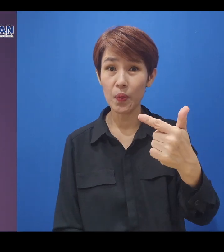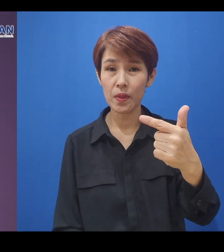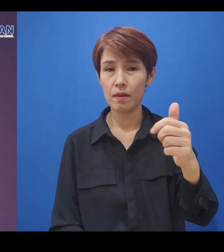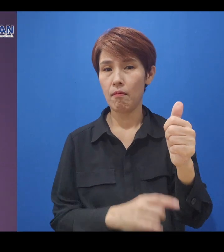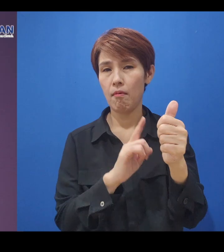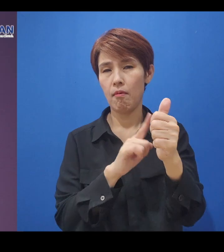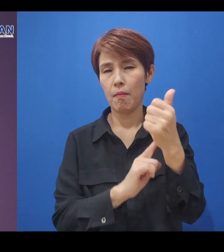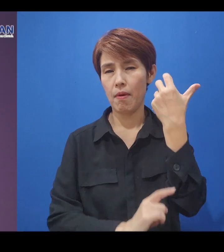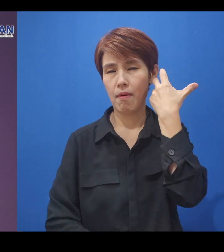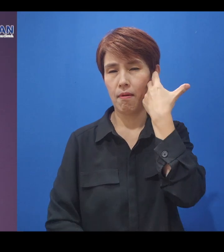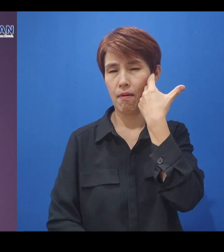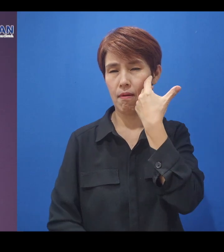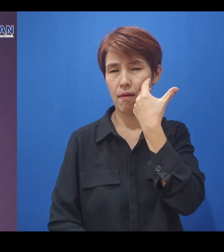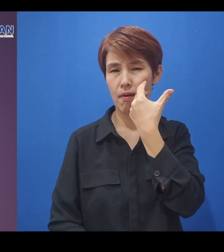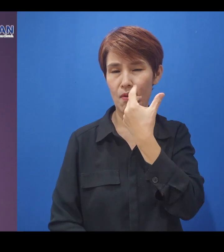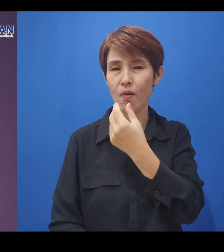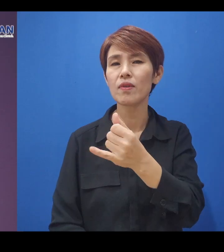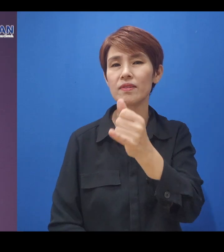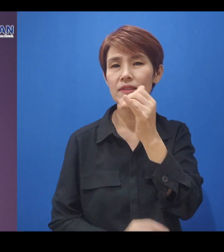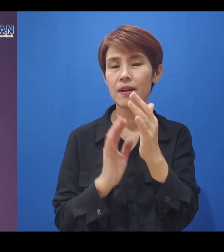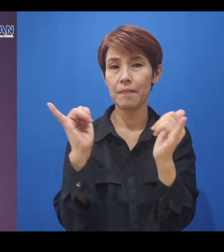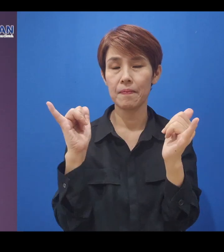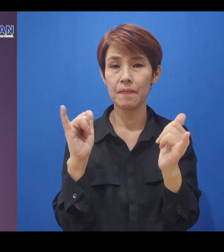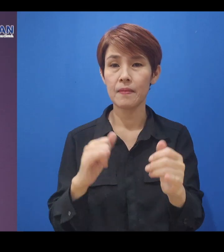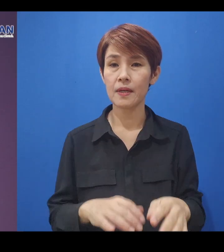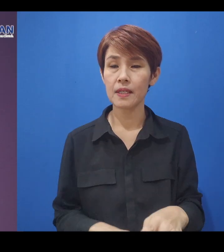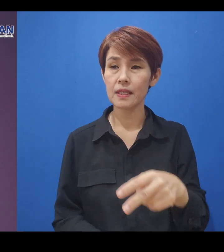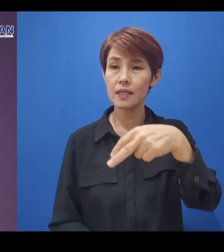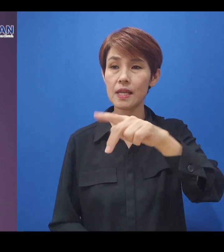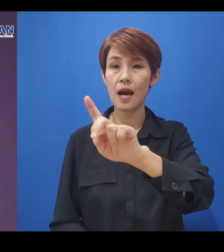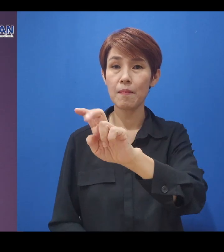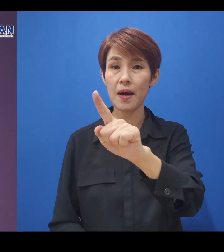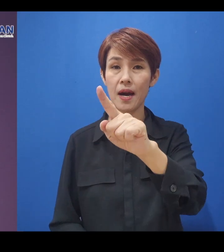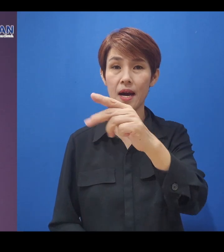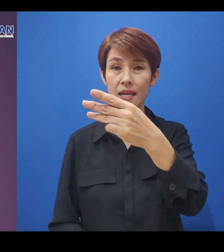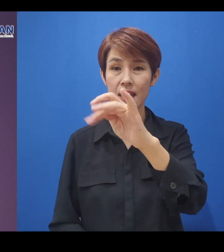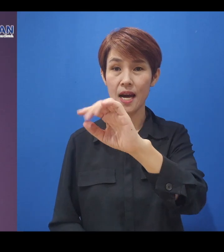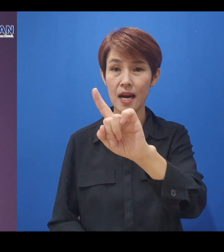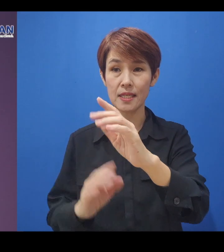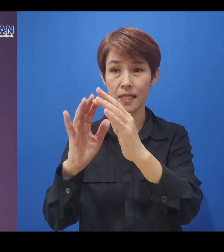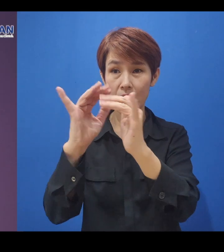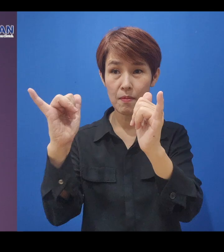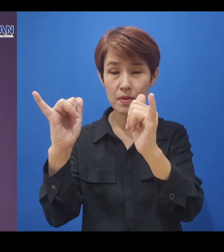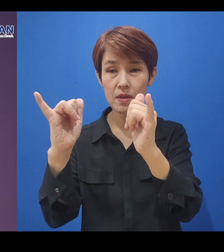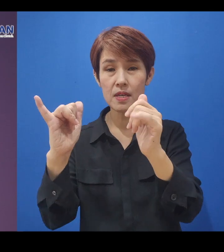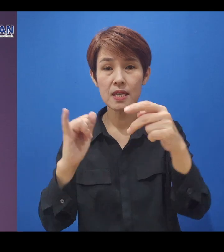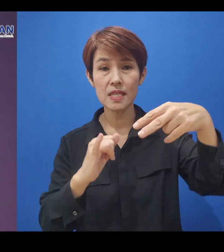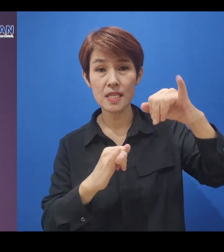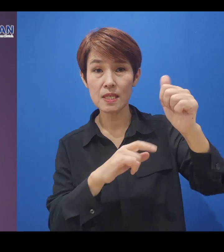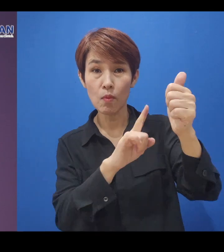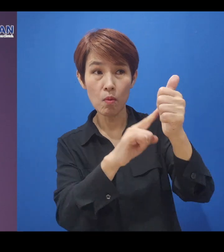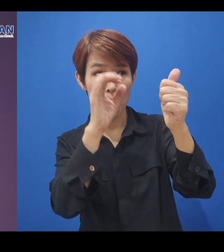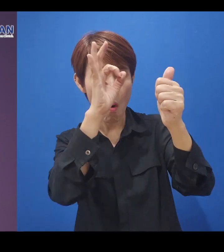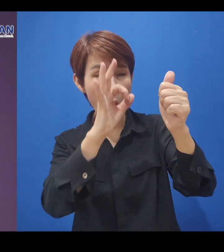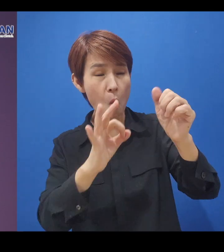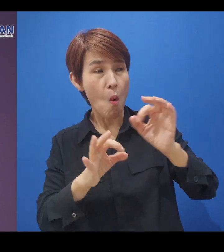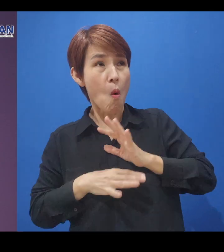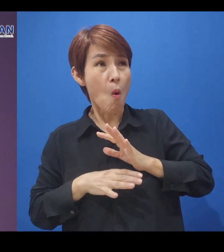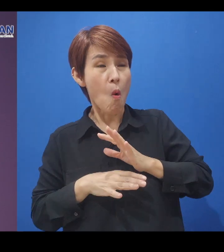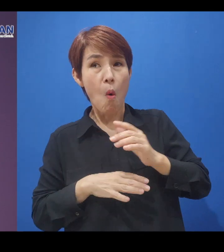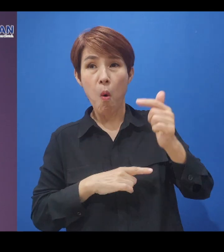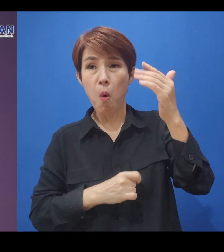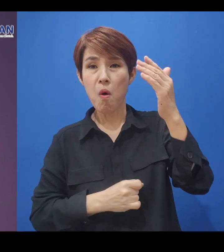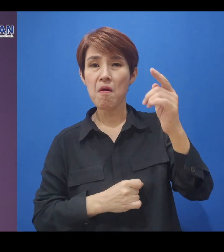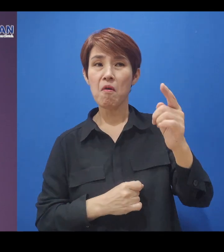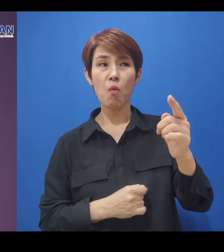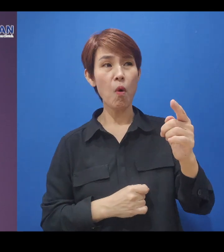봐요. 그 성 사마리아 사람들을 크게 놀라게 만들었고, 자칭 하나님이다,